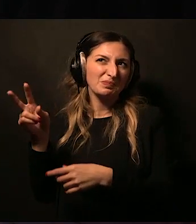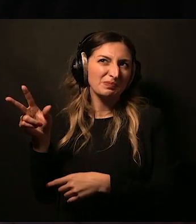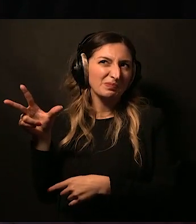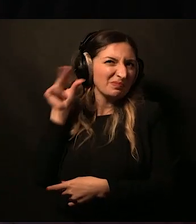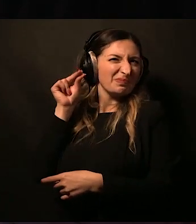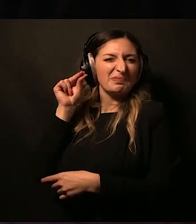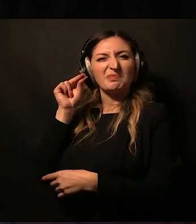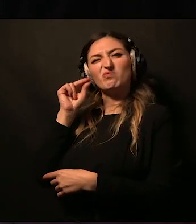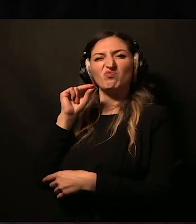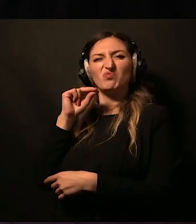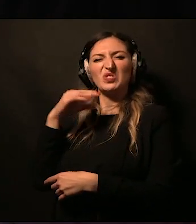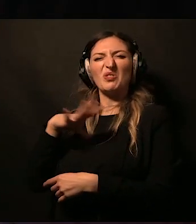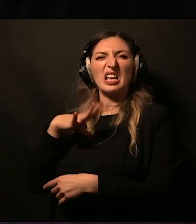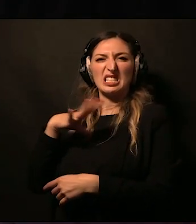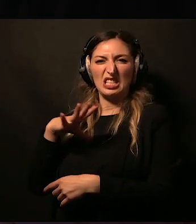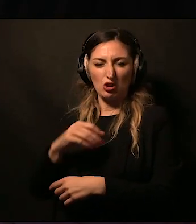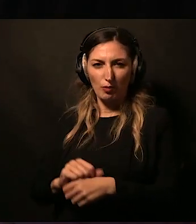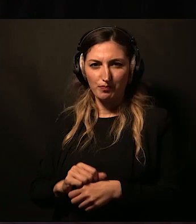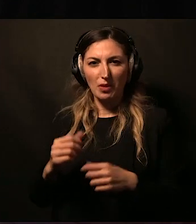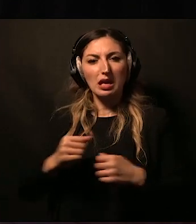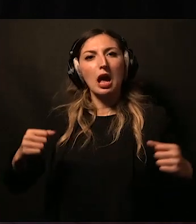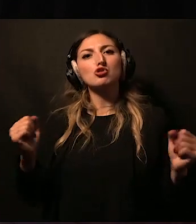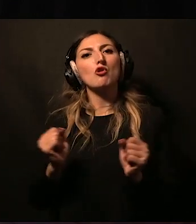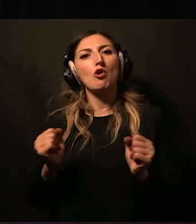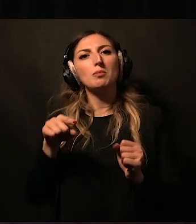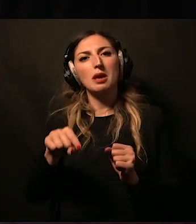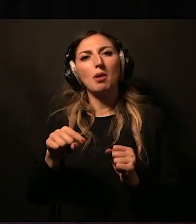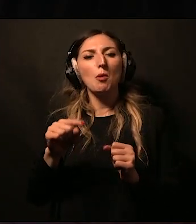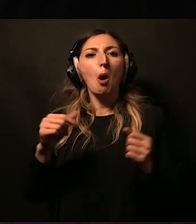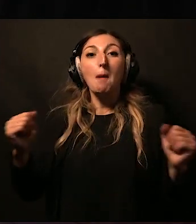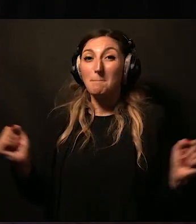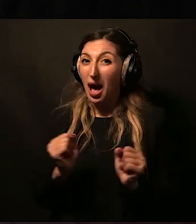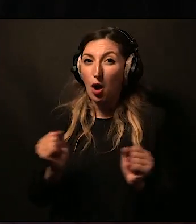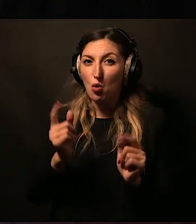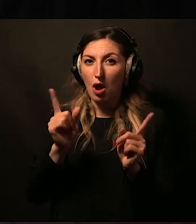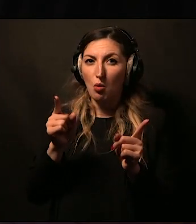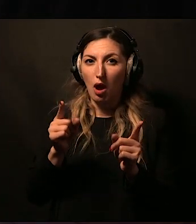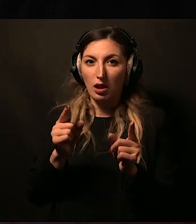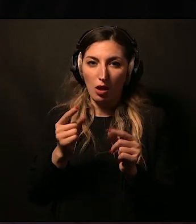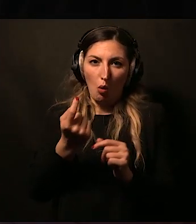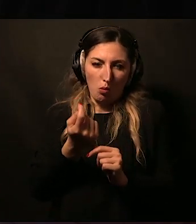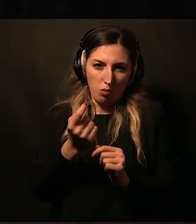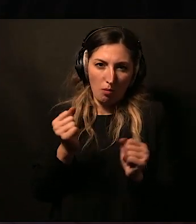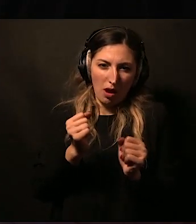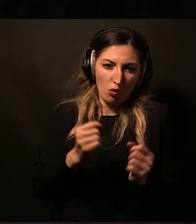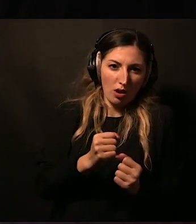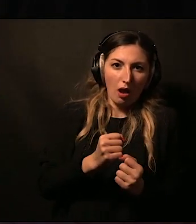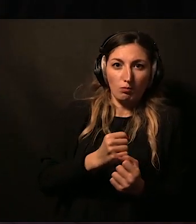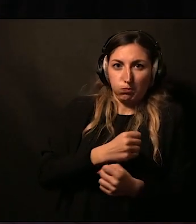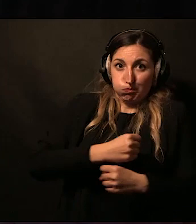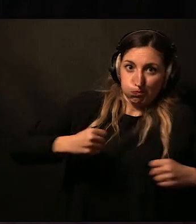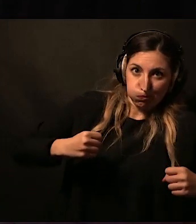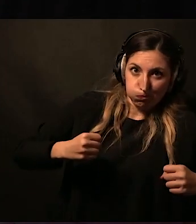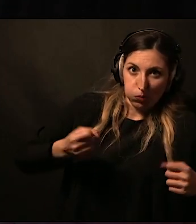la grassofobia è il terrore profondissimo di ingrassare da una parte e la rabbia